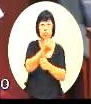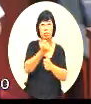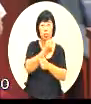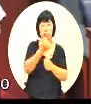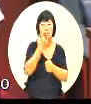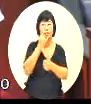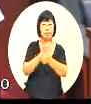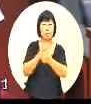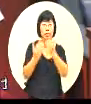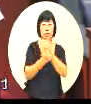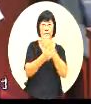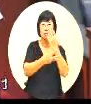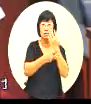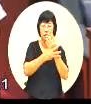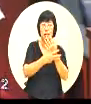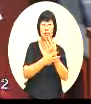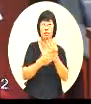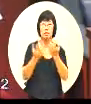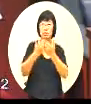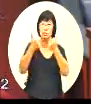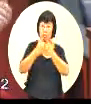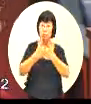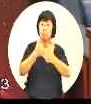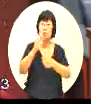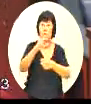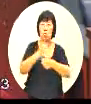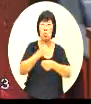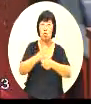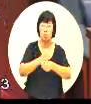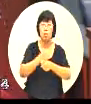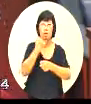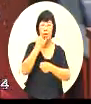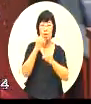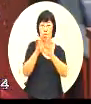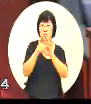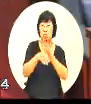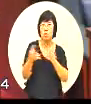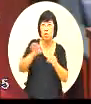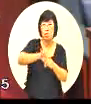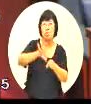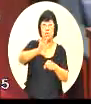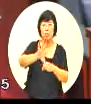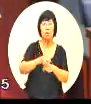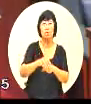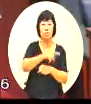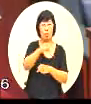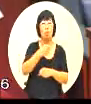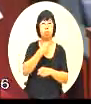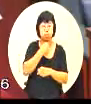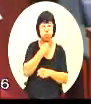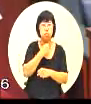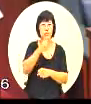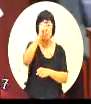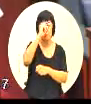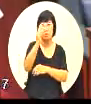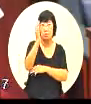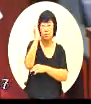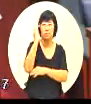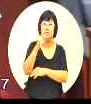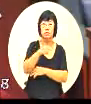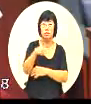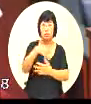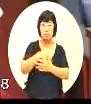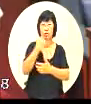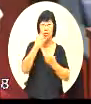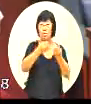创造产业，又能创造就业机会，又能有税金，那当然那是我们要爱这个部分。我希望市府能够多讨论，然后赶